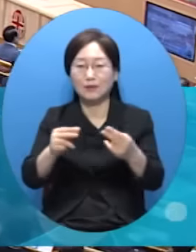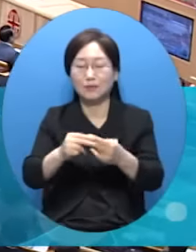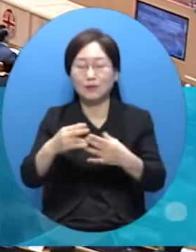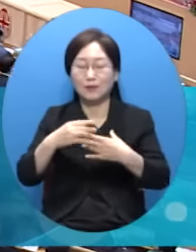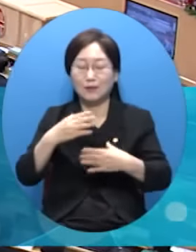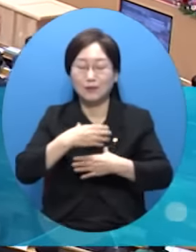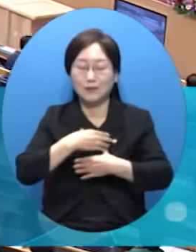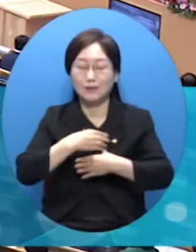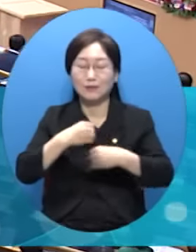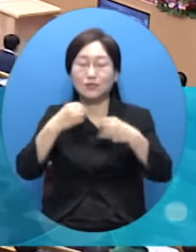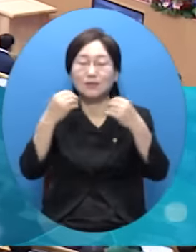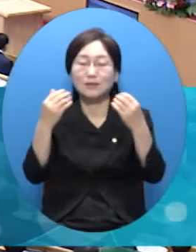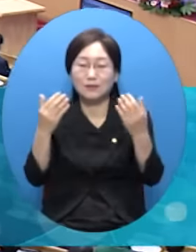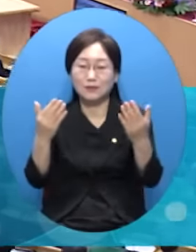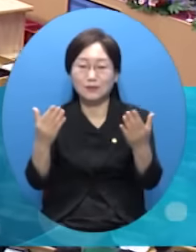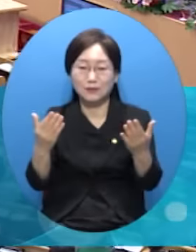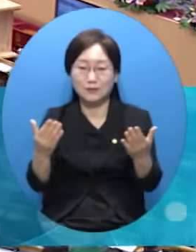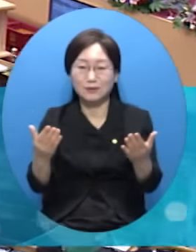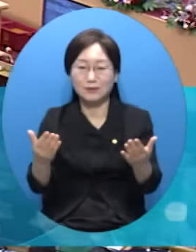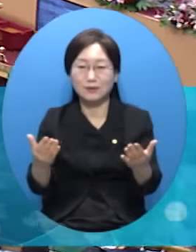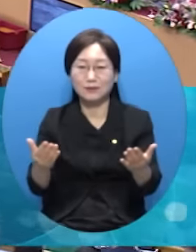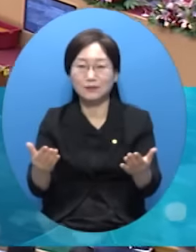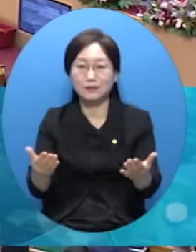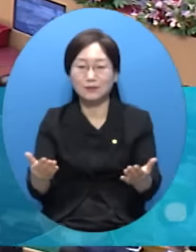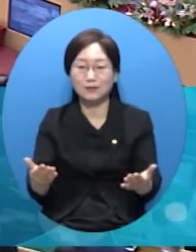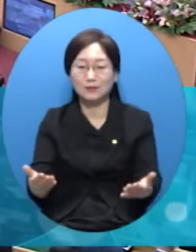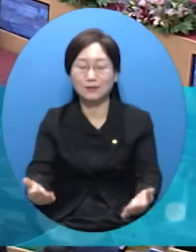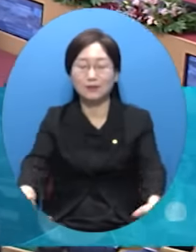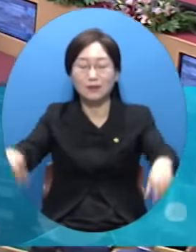평화 안식을